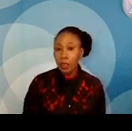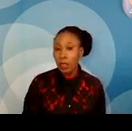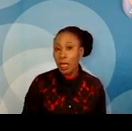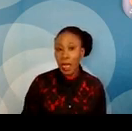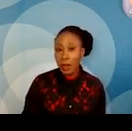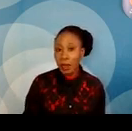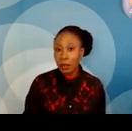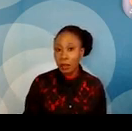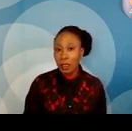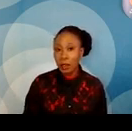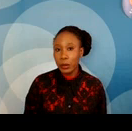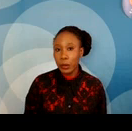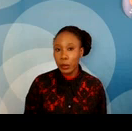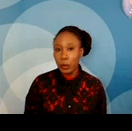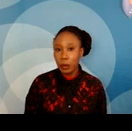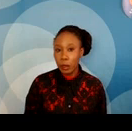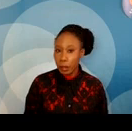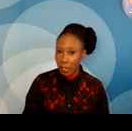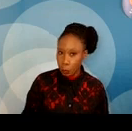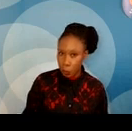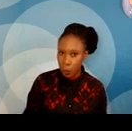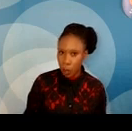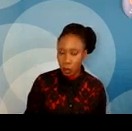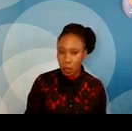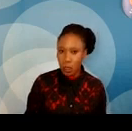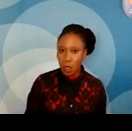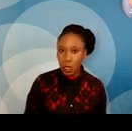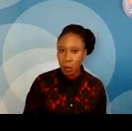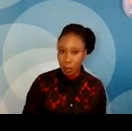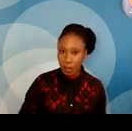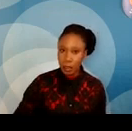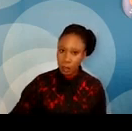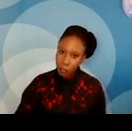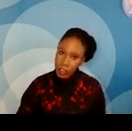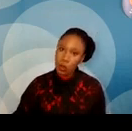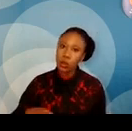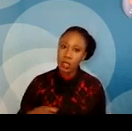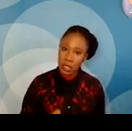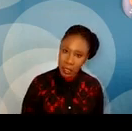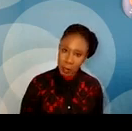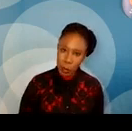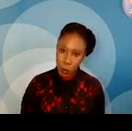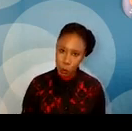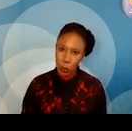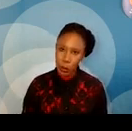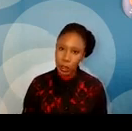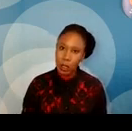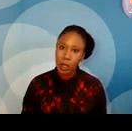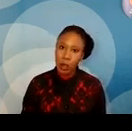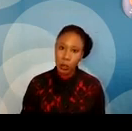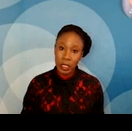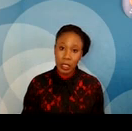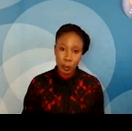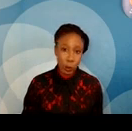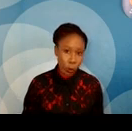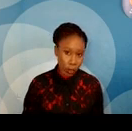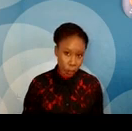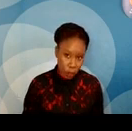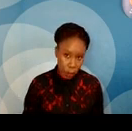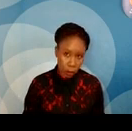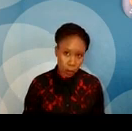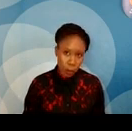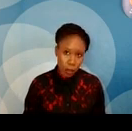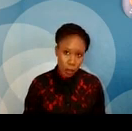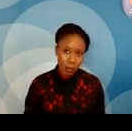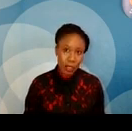Och det här, det är ju rent problematiskt, men det finns också en till dimension på det. Och den dimensionen